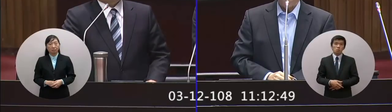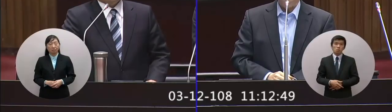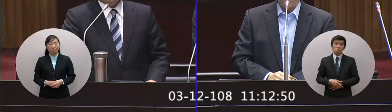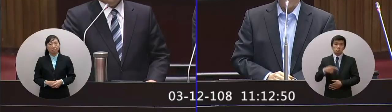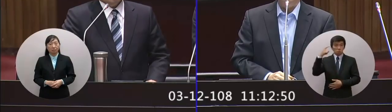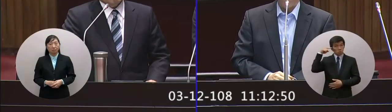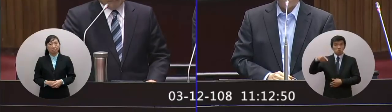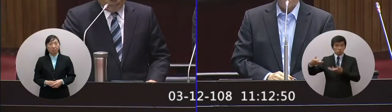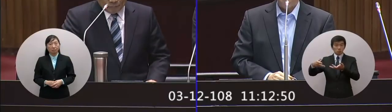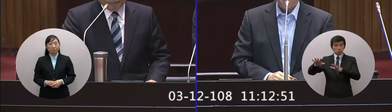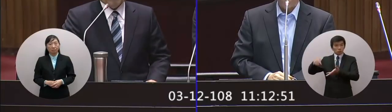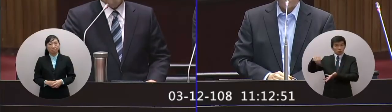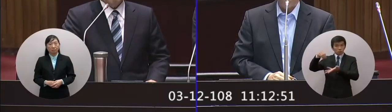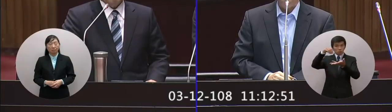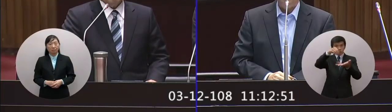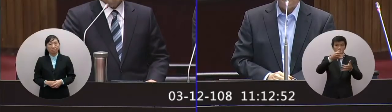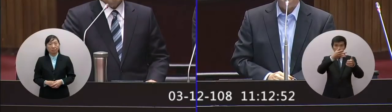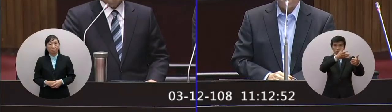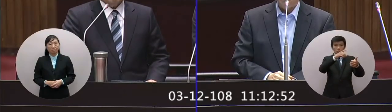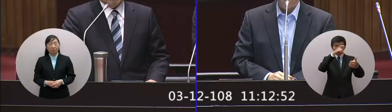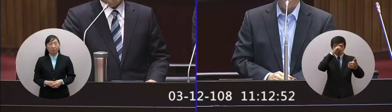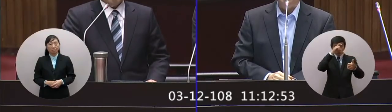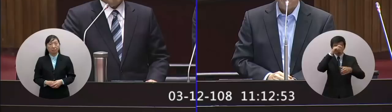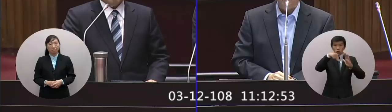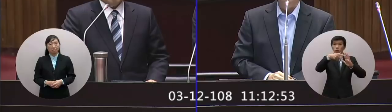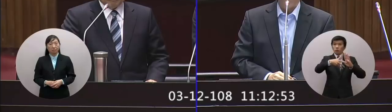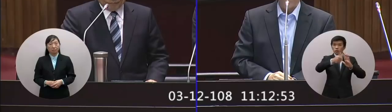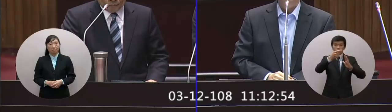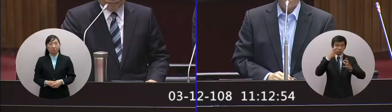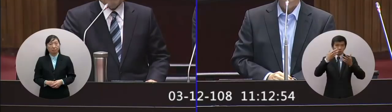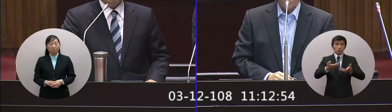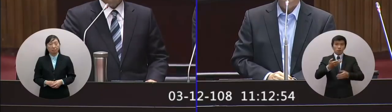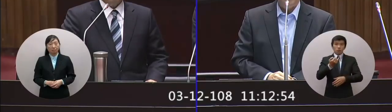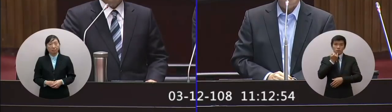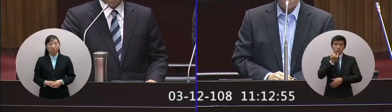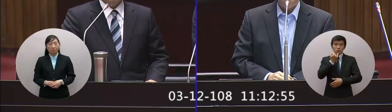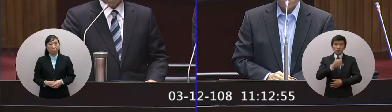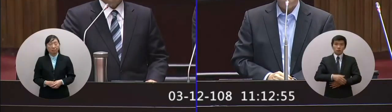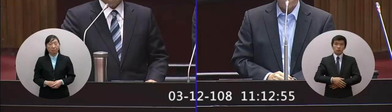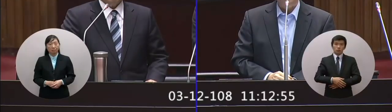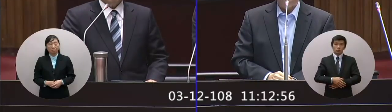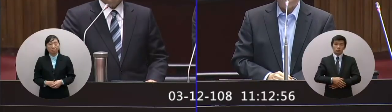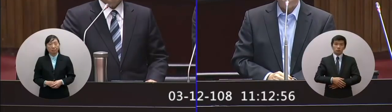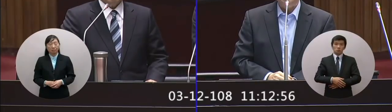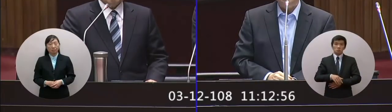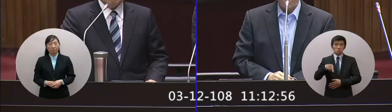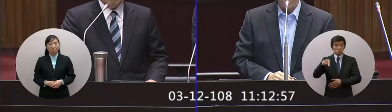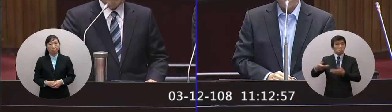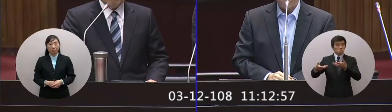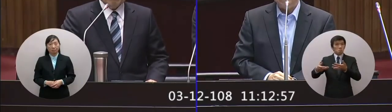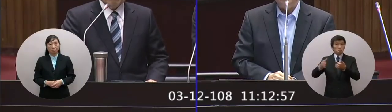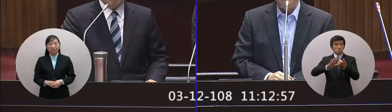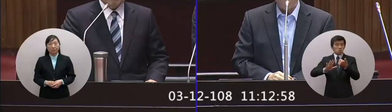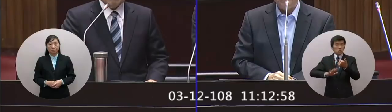这个部分我今天提出来，我是希望苏院长能够重视这一块，因为这个对于国家科